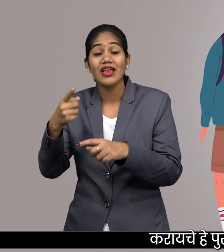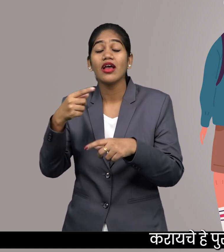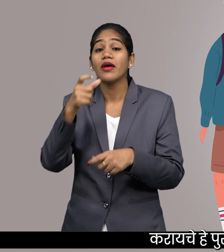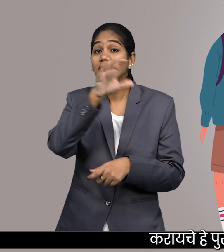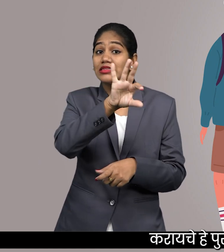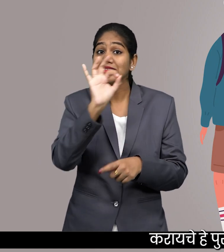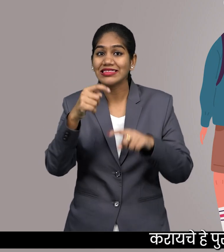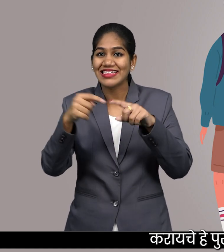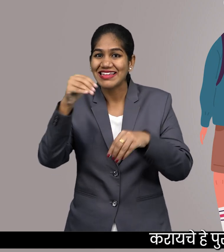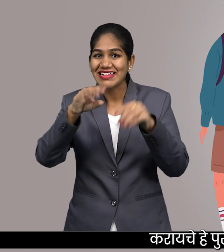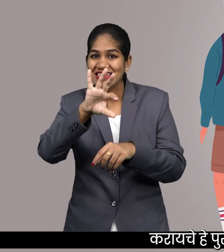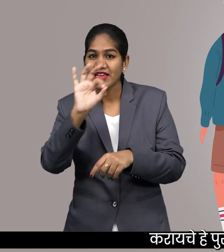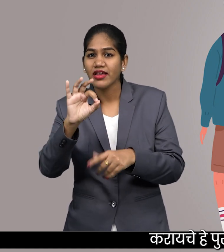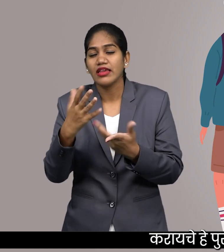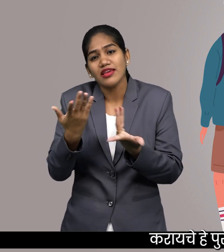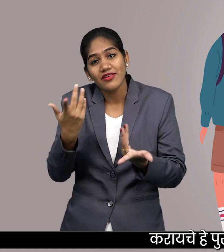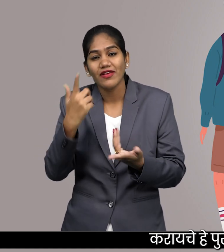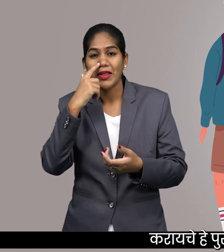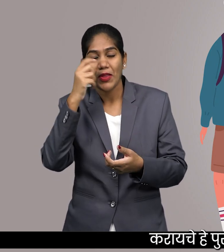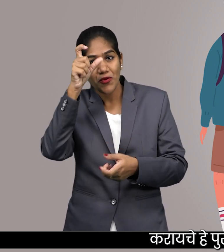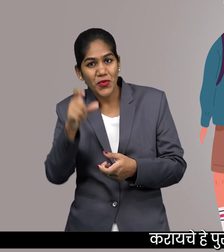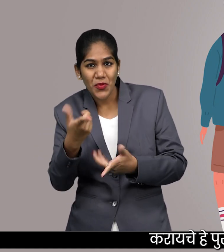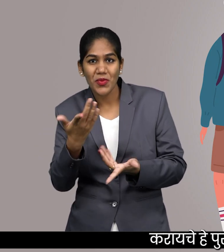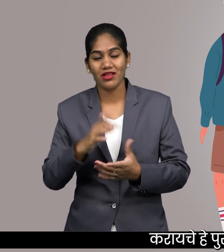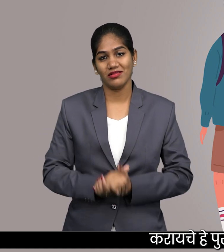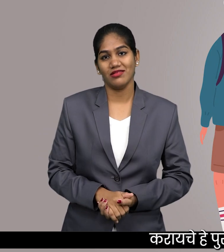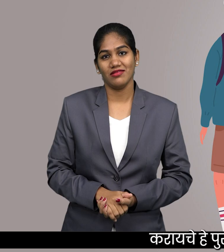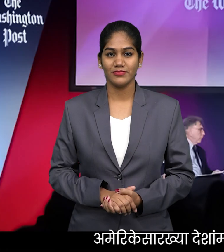ठरवतात, अगदी स्त्रियाही.